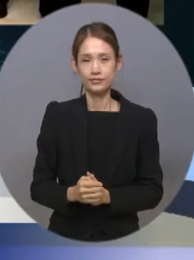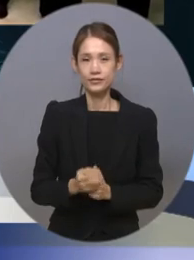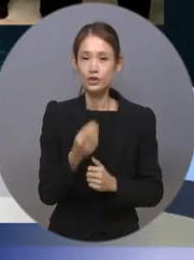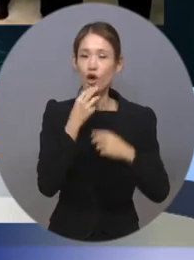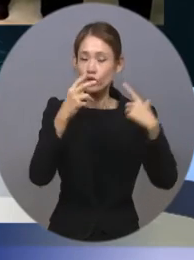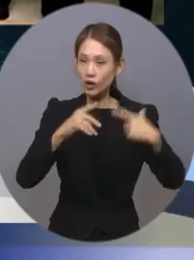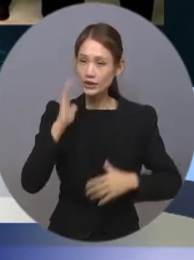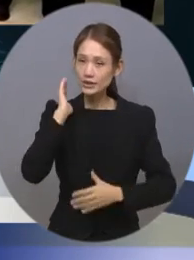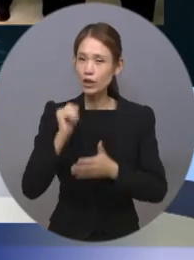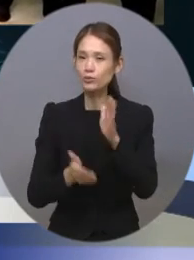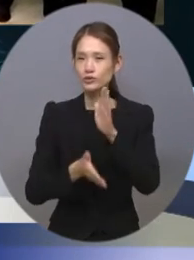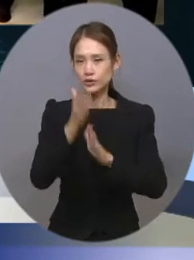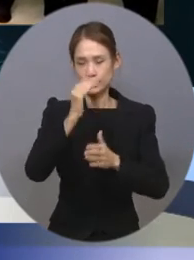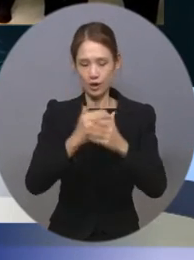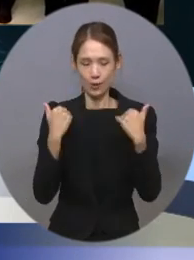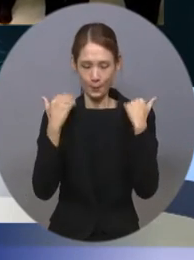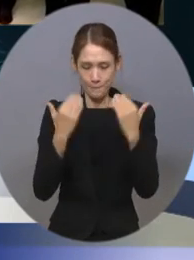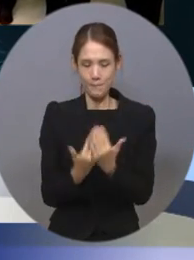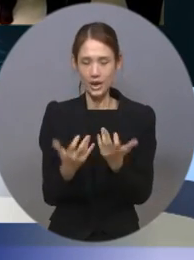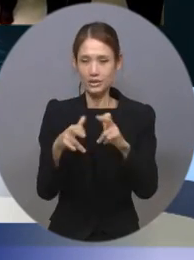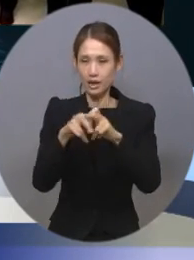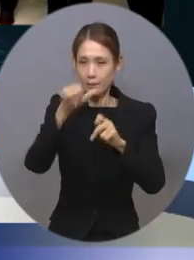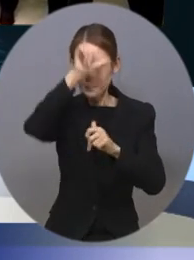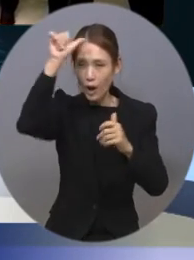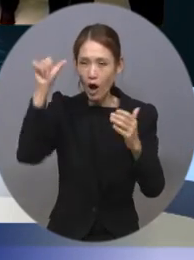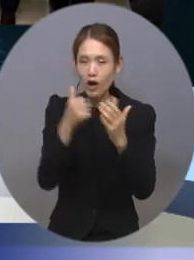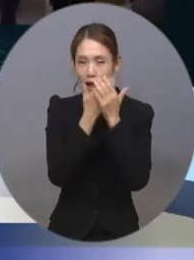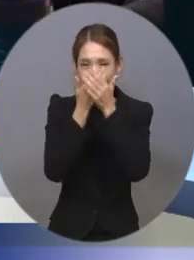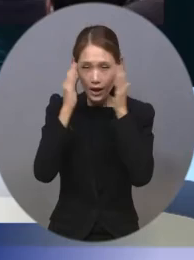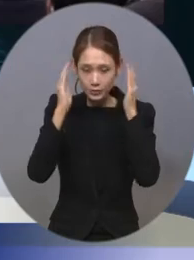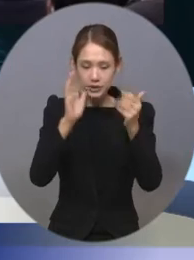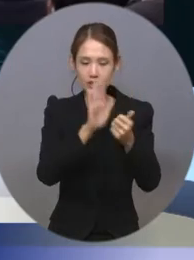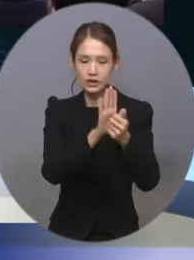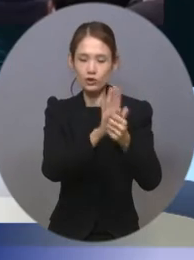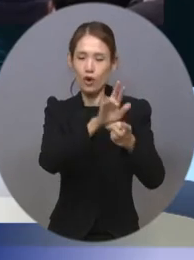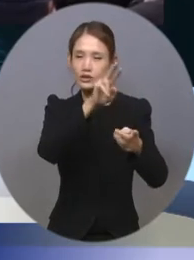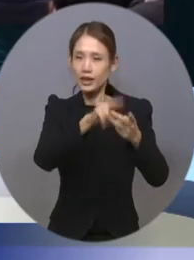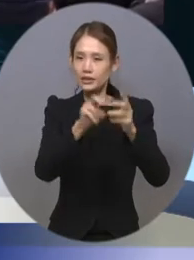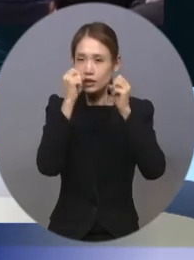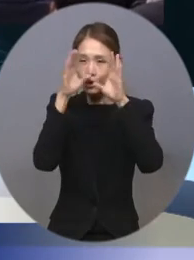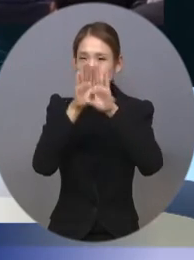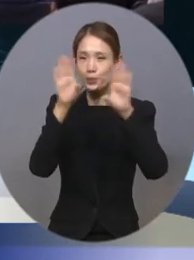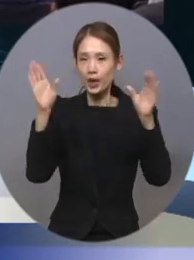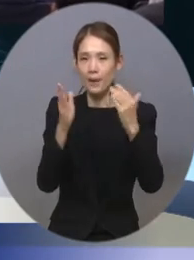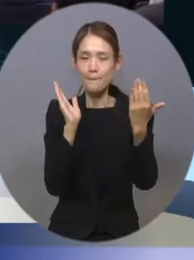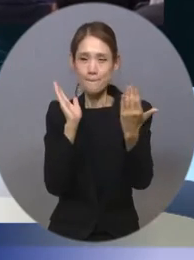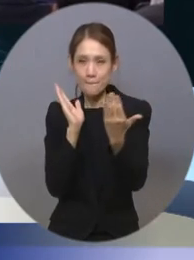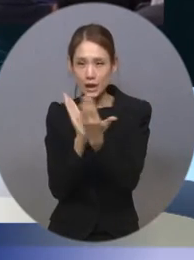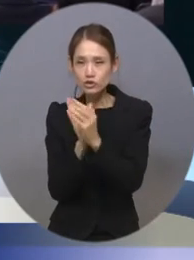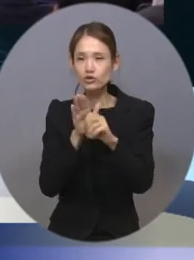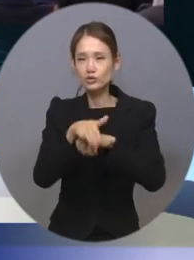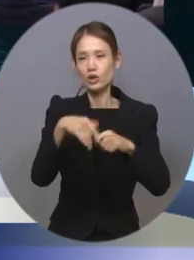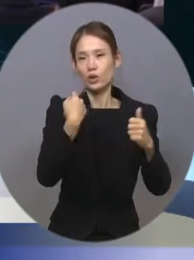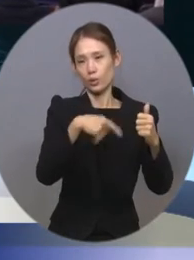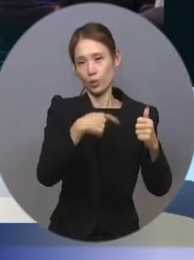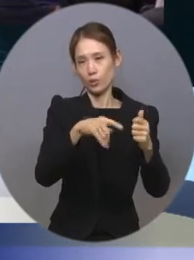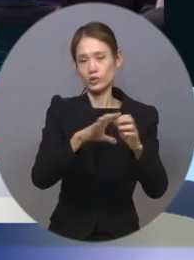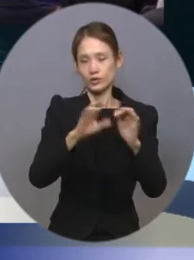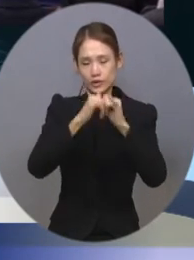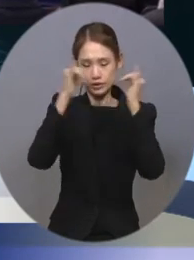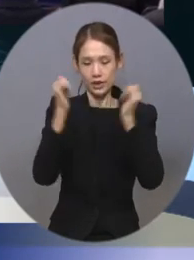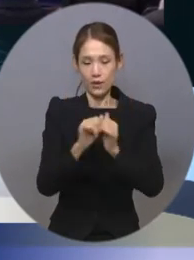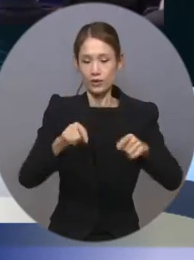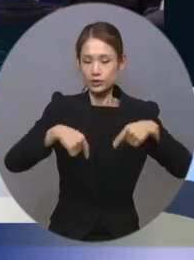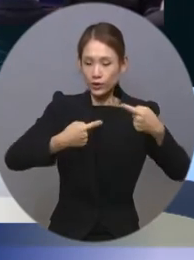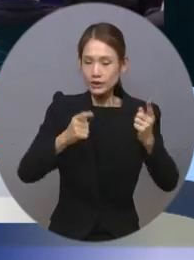경기도 의정부시에서 발달장애인 평생학습지원센터가 문을 열었습니다. 맞춤형 교육을 통해 사회 참여와